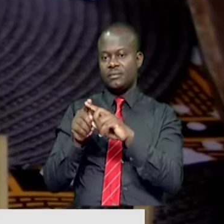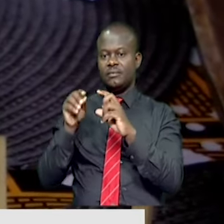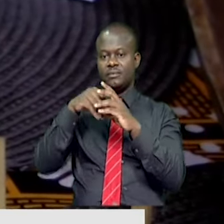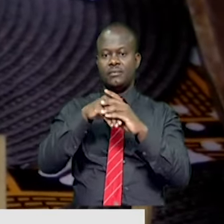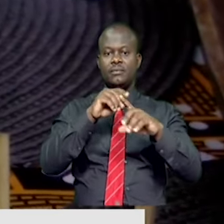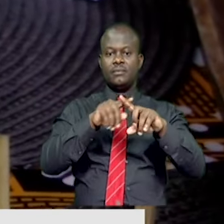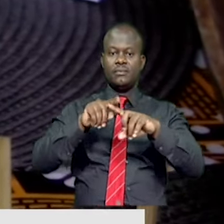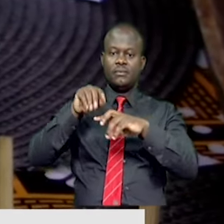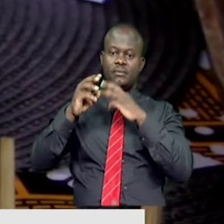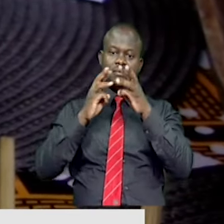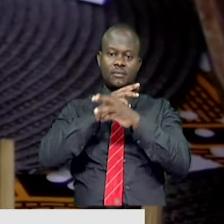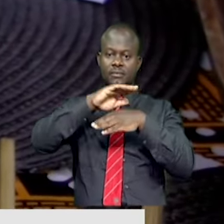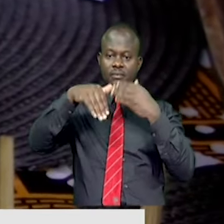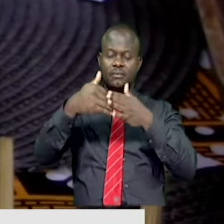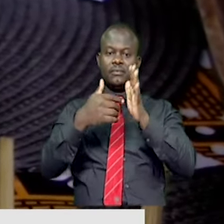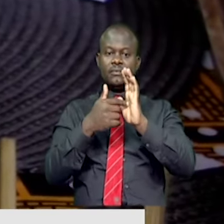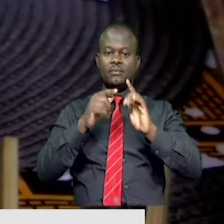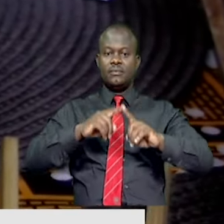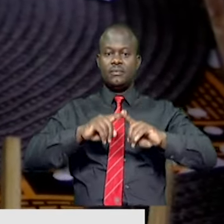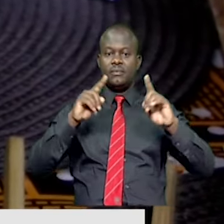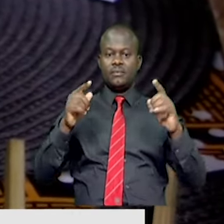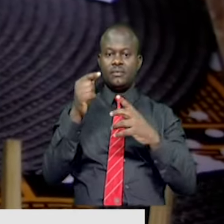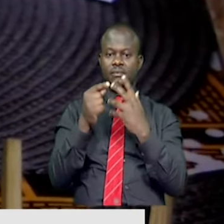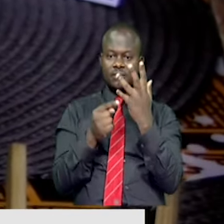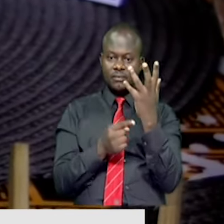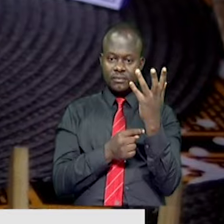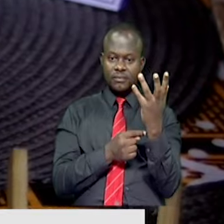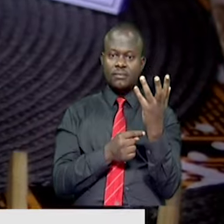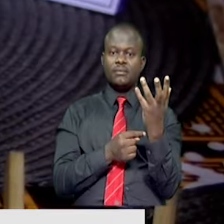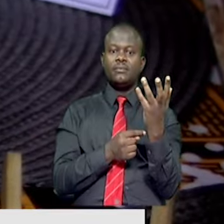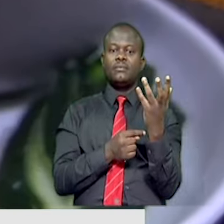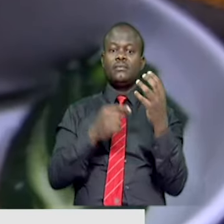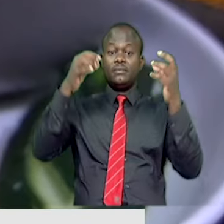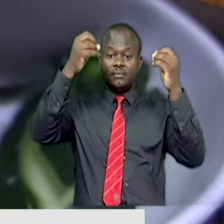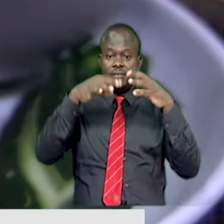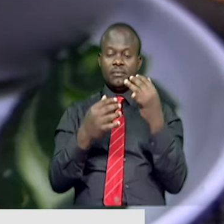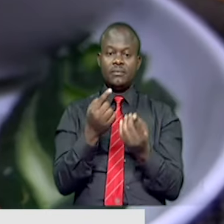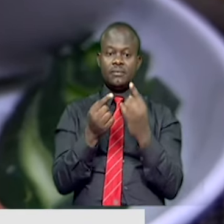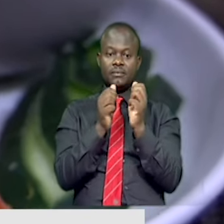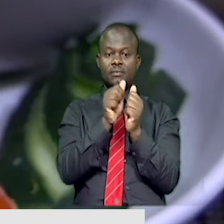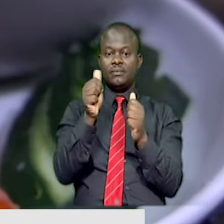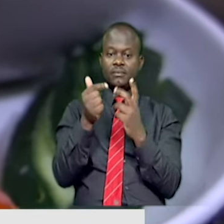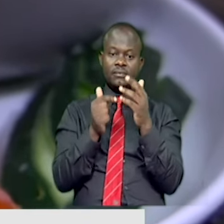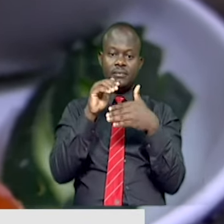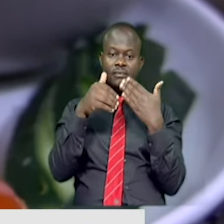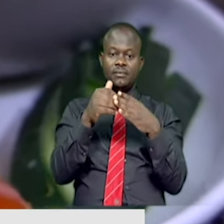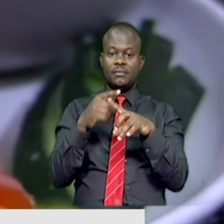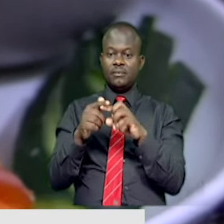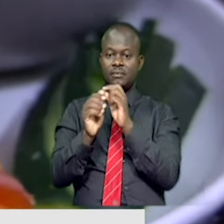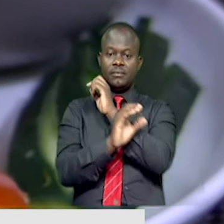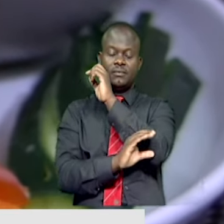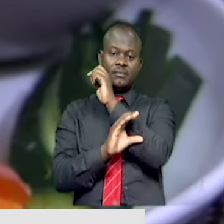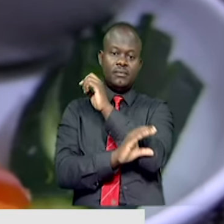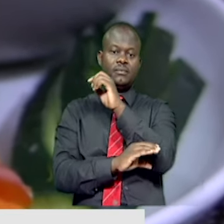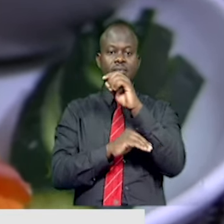migabane yose mu kugaragaza itandukaniro ry'ibyo Kigali bateka ndetse n'ibindi byo mu bindi bihugu